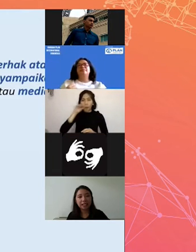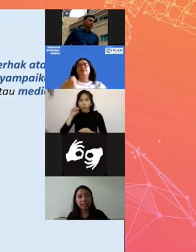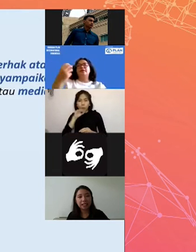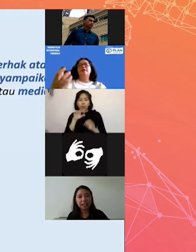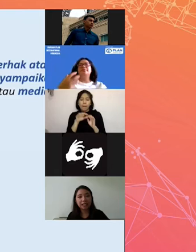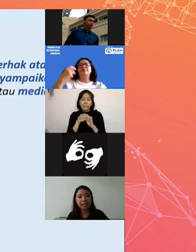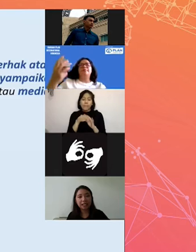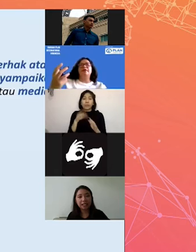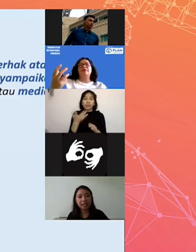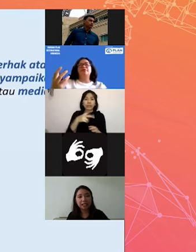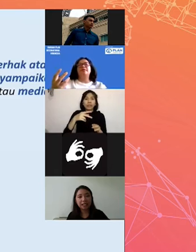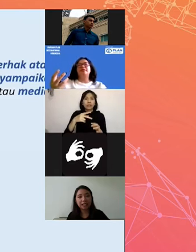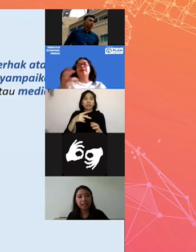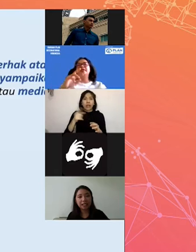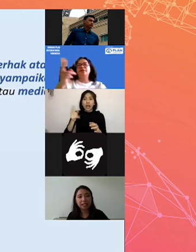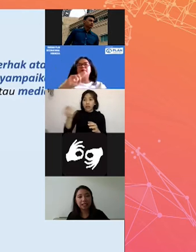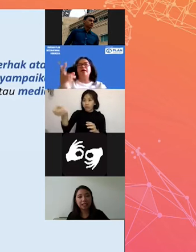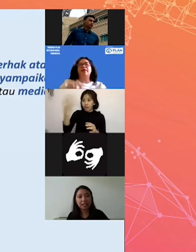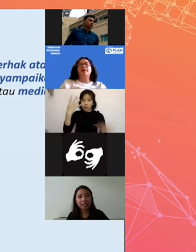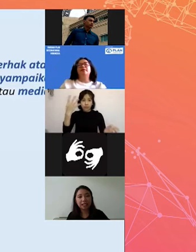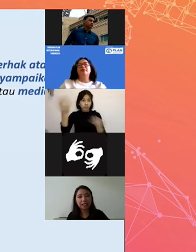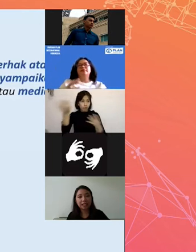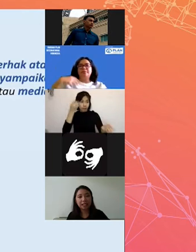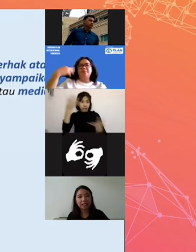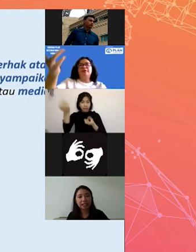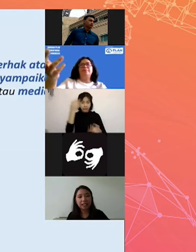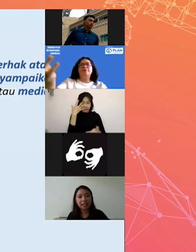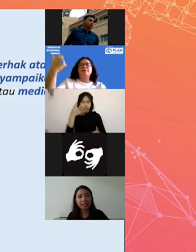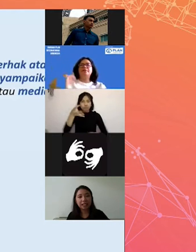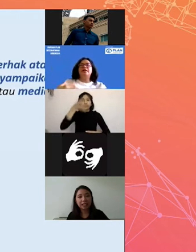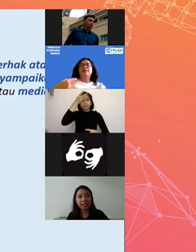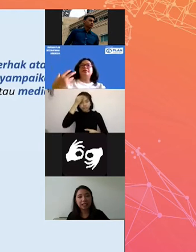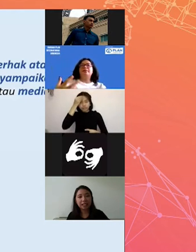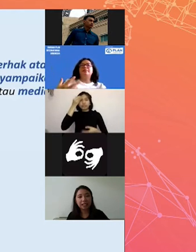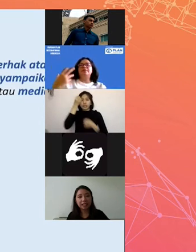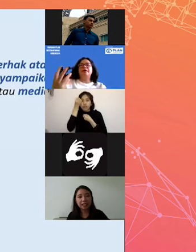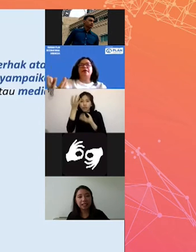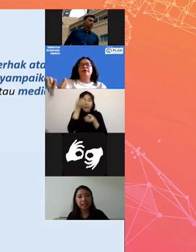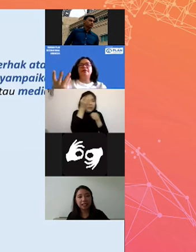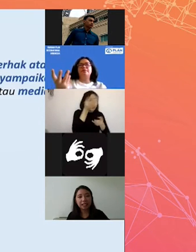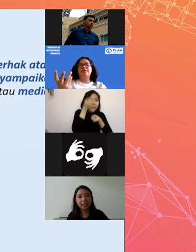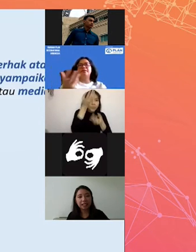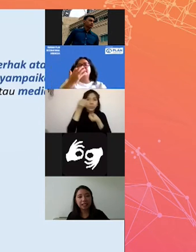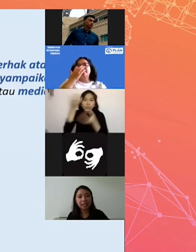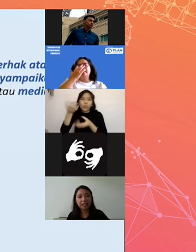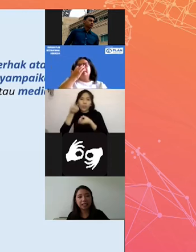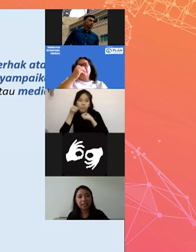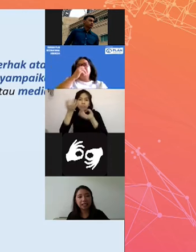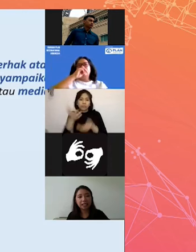mencari, menerima, dan menyampaikan informasi. Nah, ini jadi dua arah ya. Selain berpendapat, juga mencari, menerima, menyampaikan